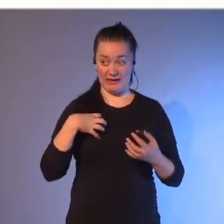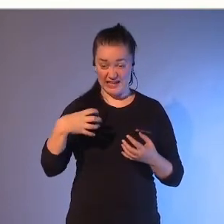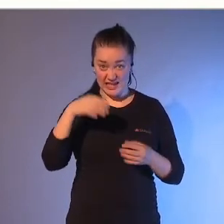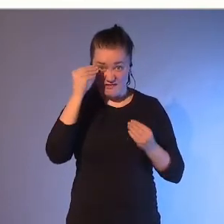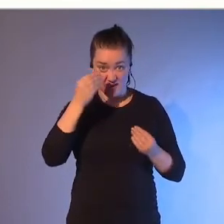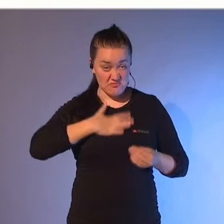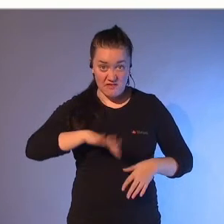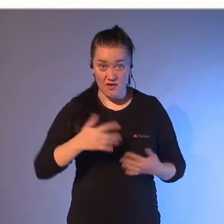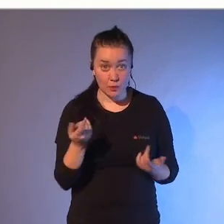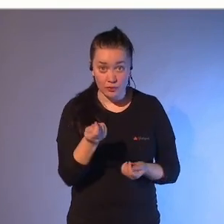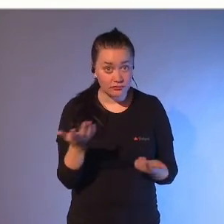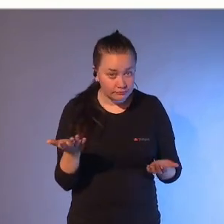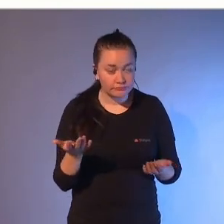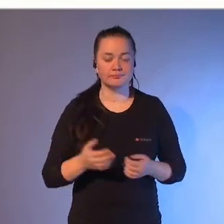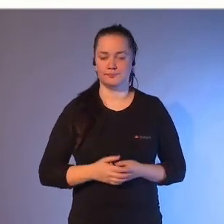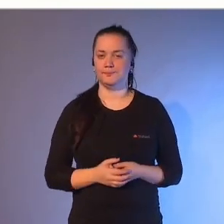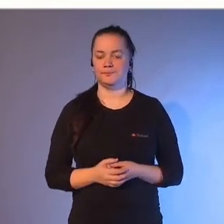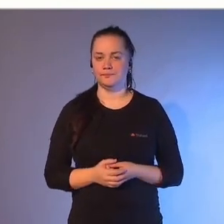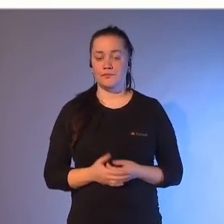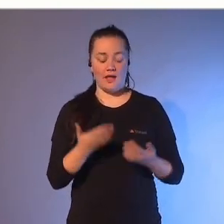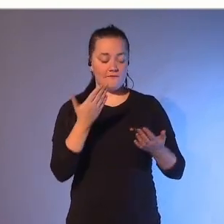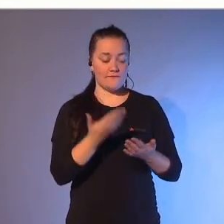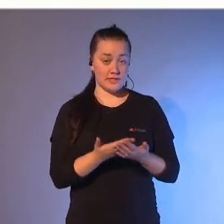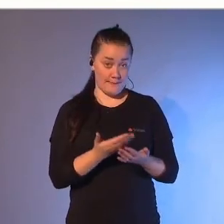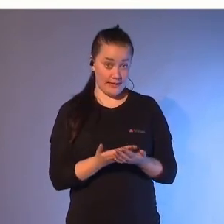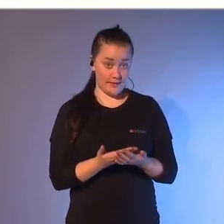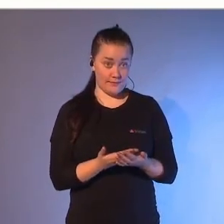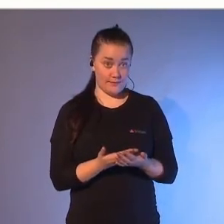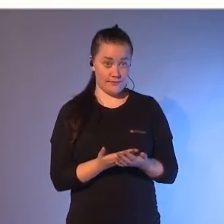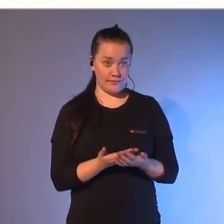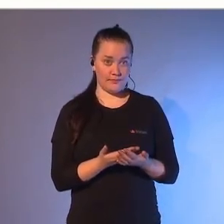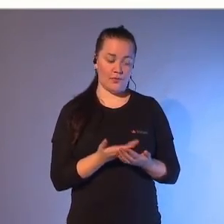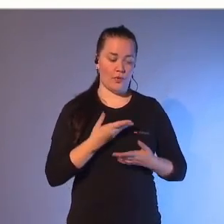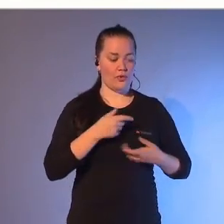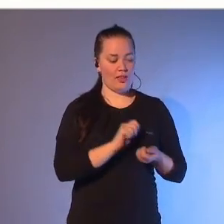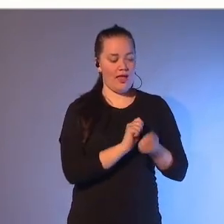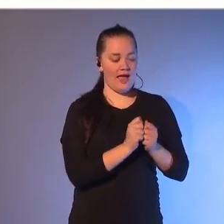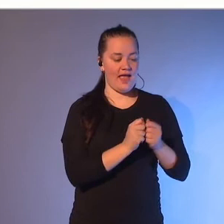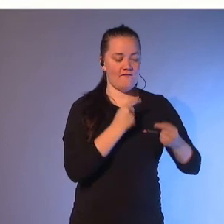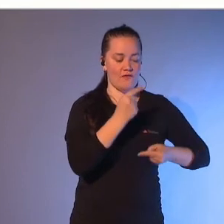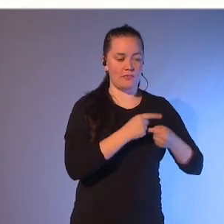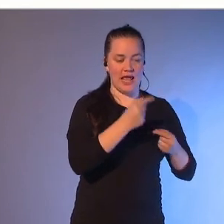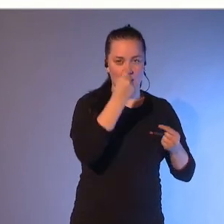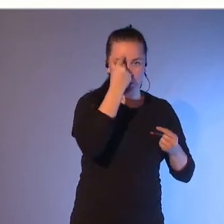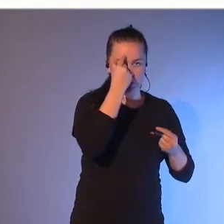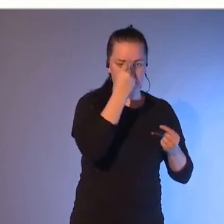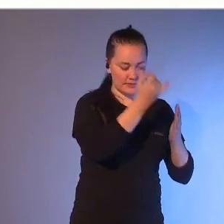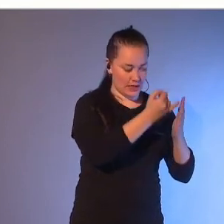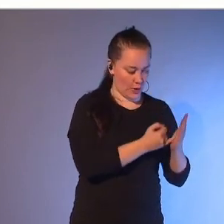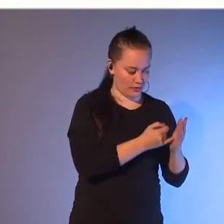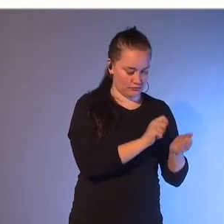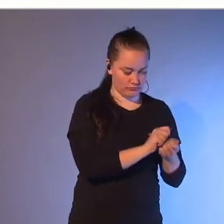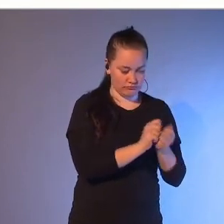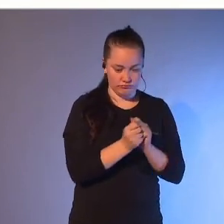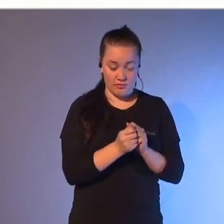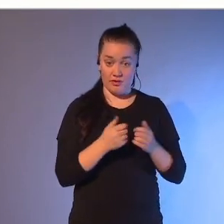erfaring? For eksempel så vil jo det å kunne reformulere et kunnskapsinnhold I form av